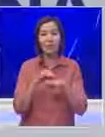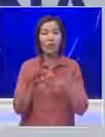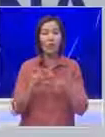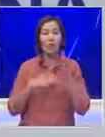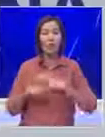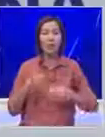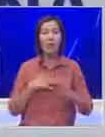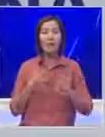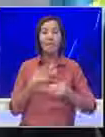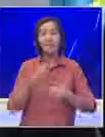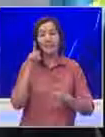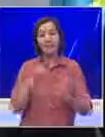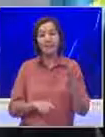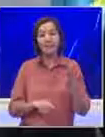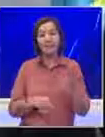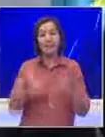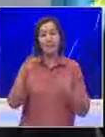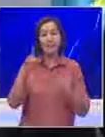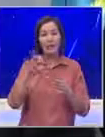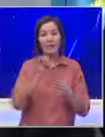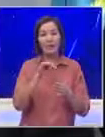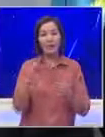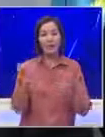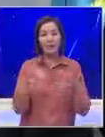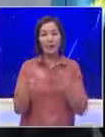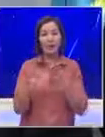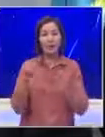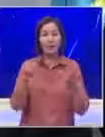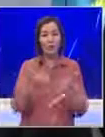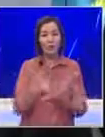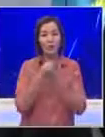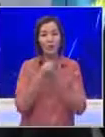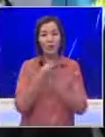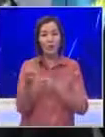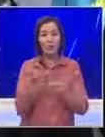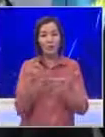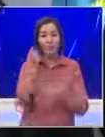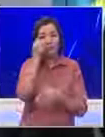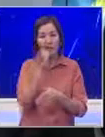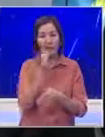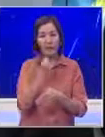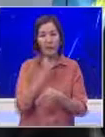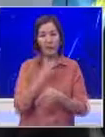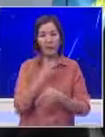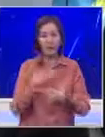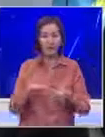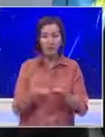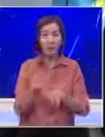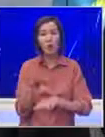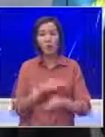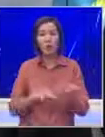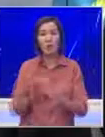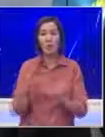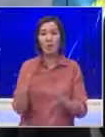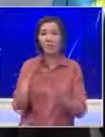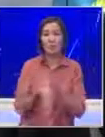қуаныштымыз. Біздің сенімді серіктестігіміз Самұрық қазынаға барынша қолдаған жергілікті билікке рахмет. Біз мұндай жобаларды ары қарай да